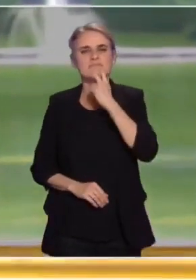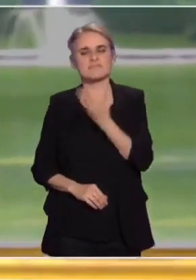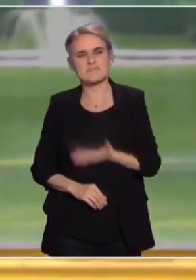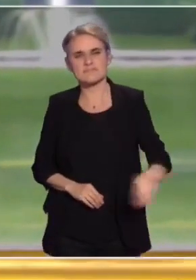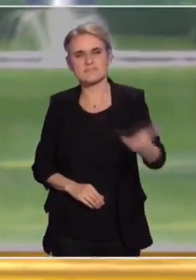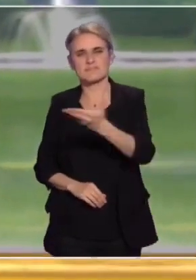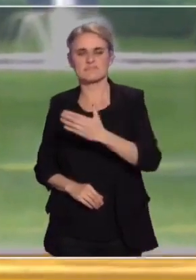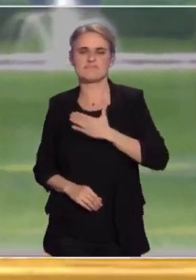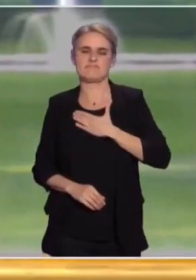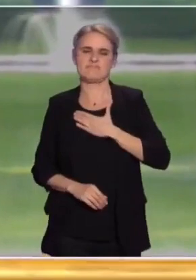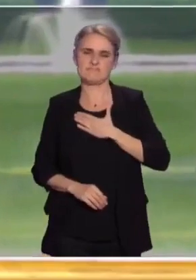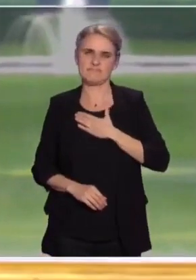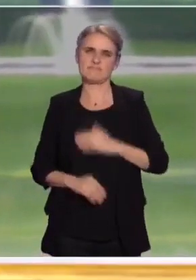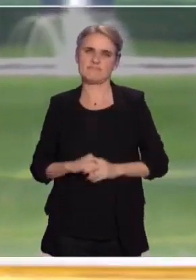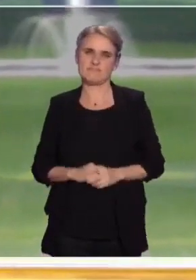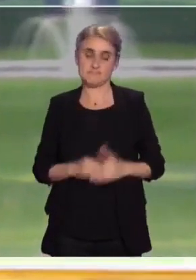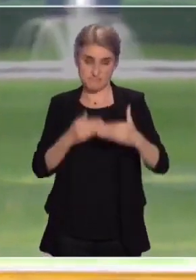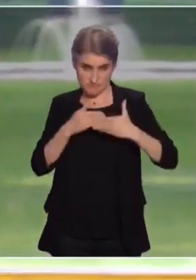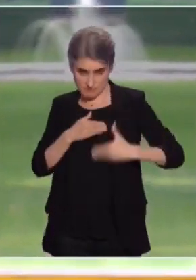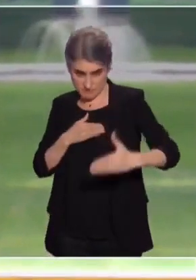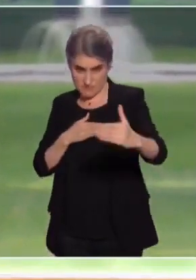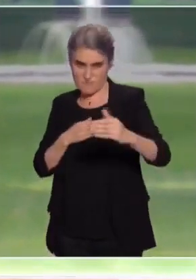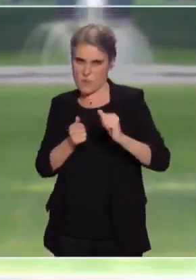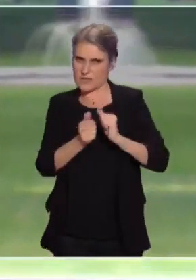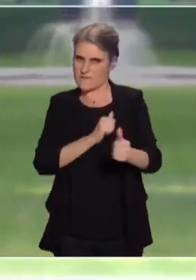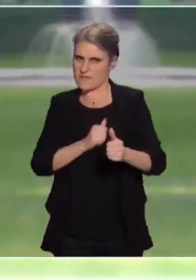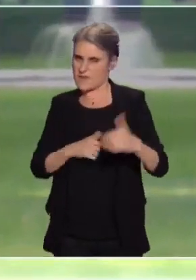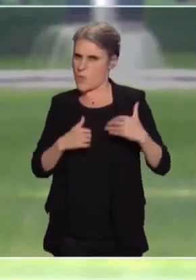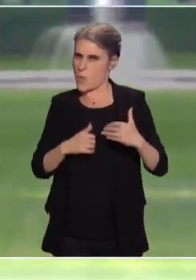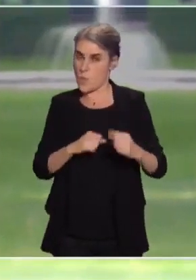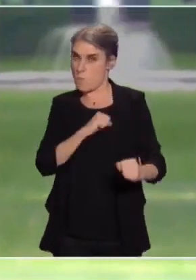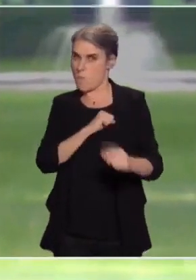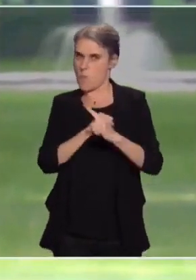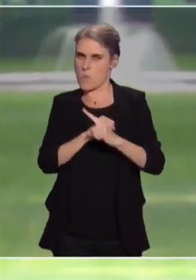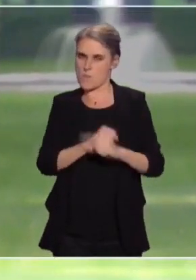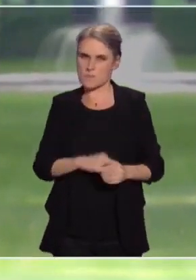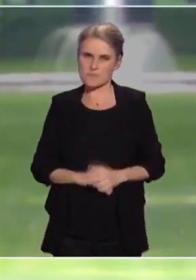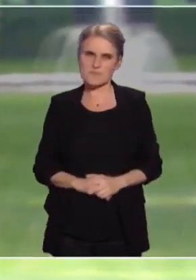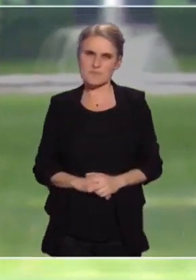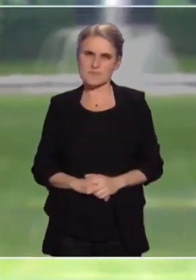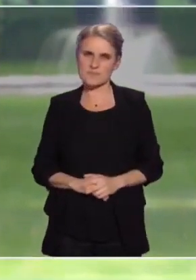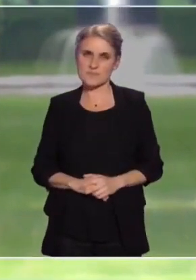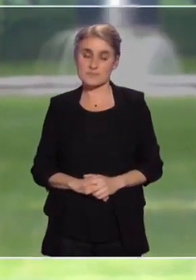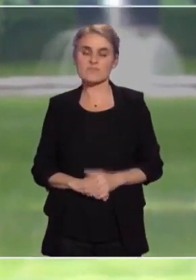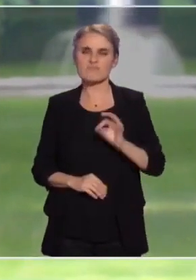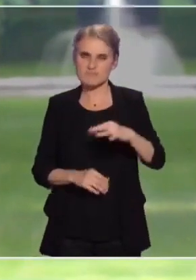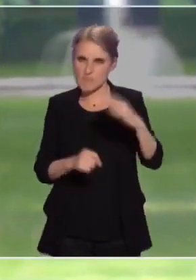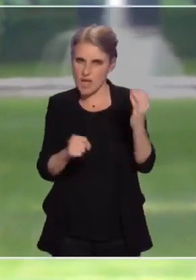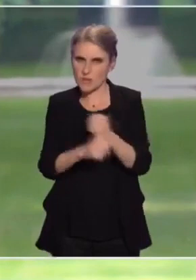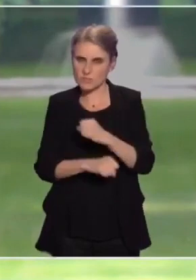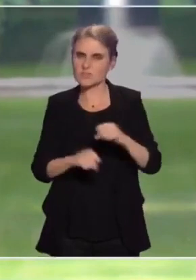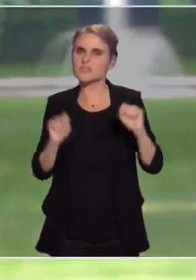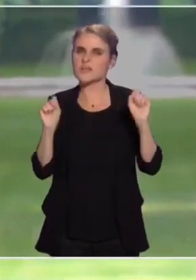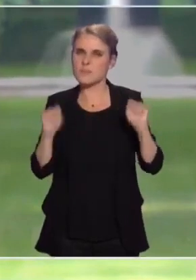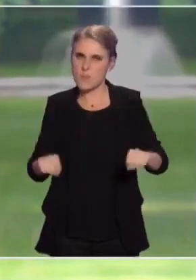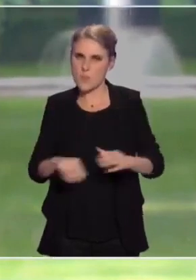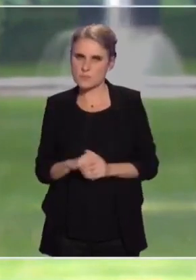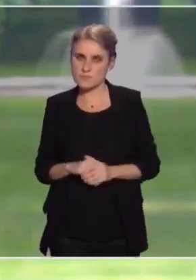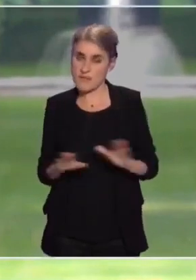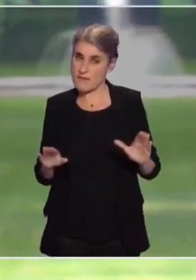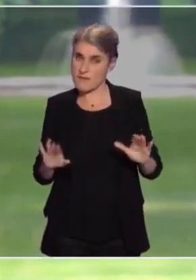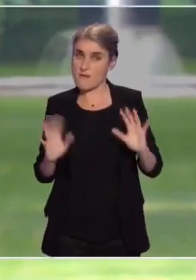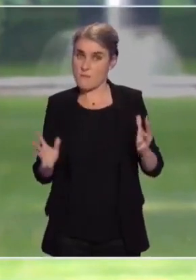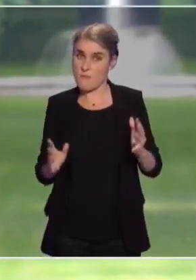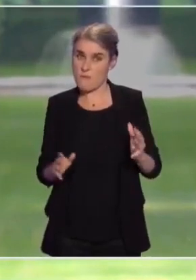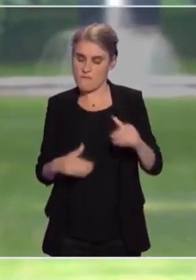avons devant nous des défis historiques pour les relever n'oublions jamais nos forces